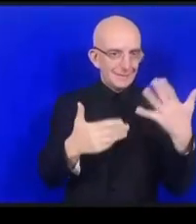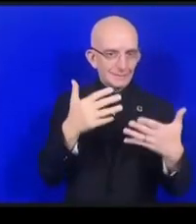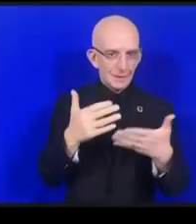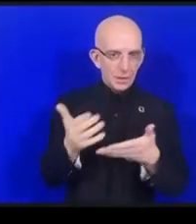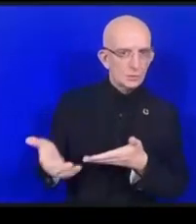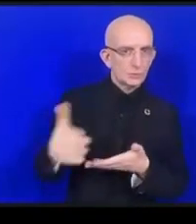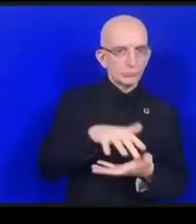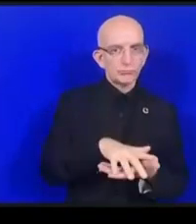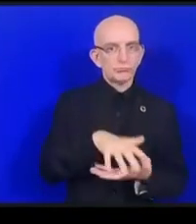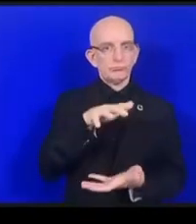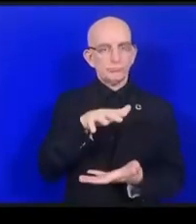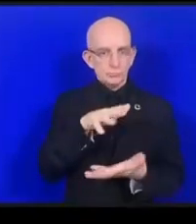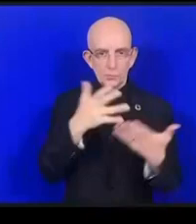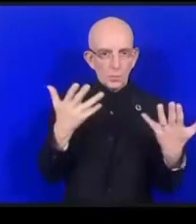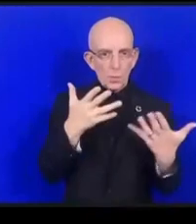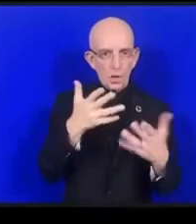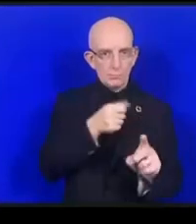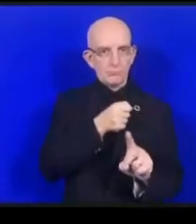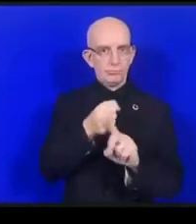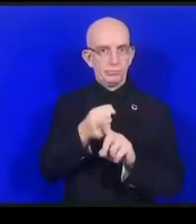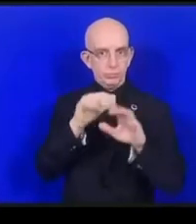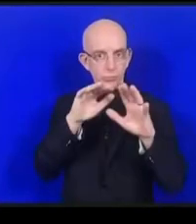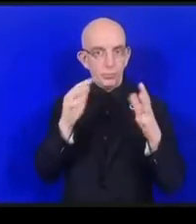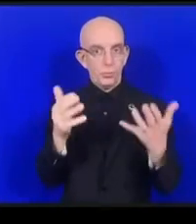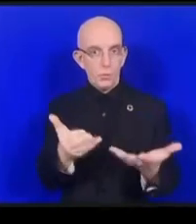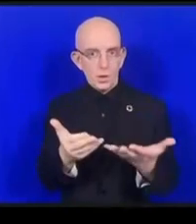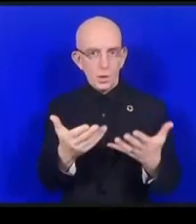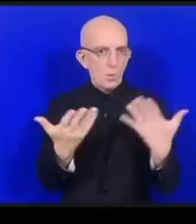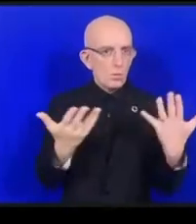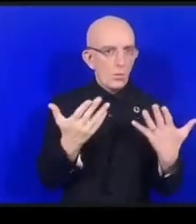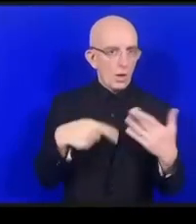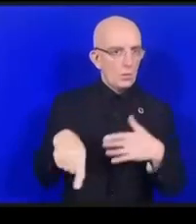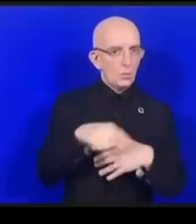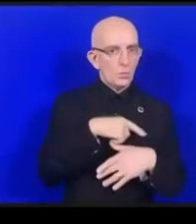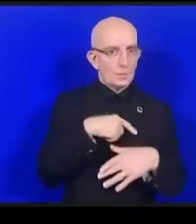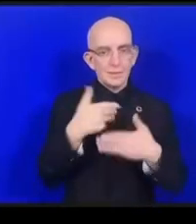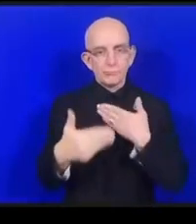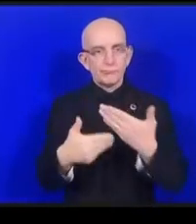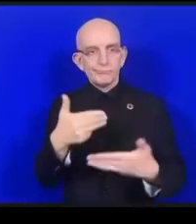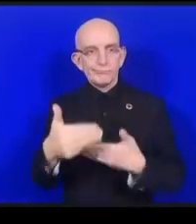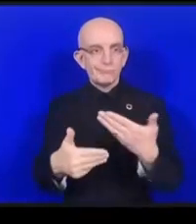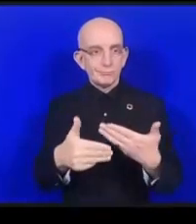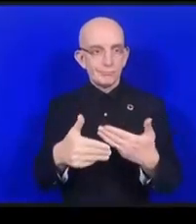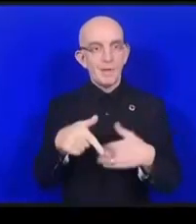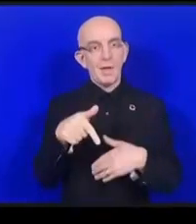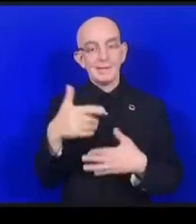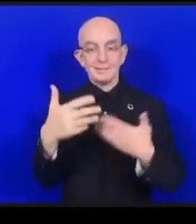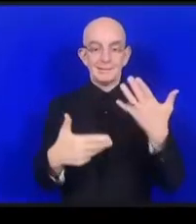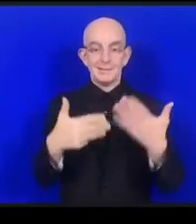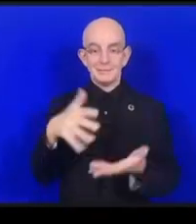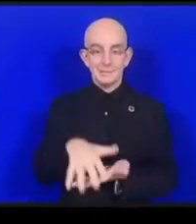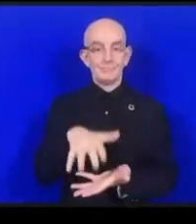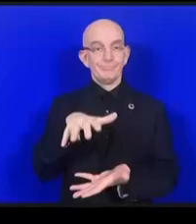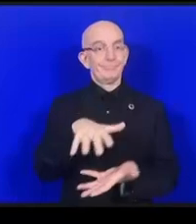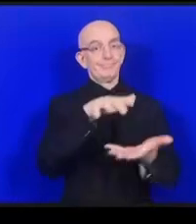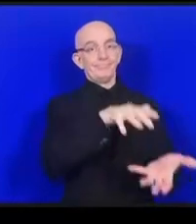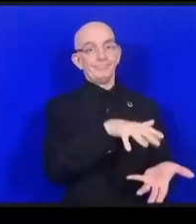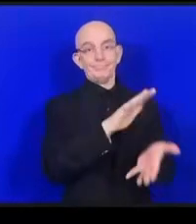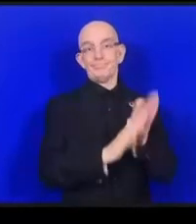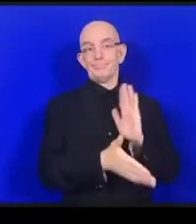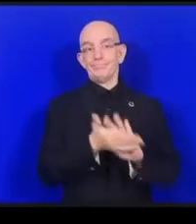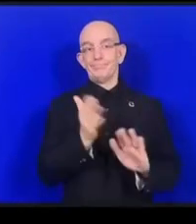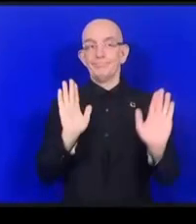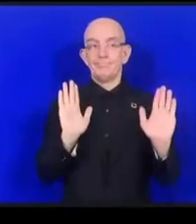и хранение данных и весь процесс Как мы можем обеспечить должным